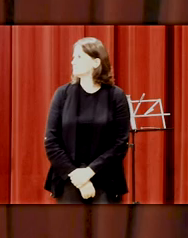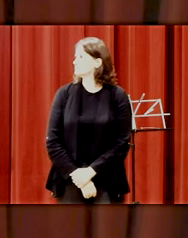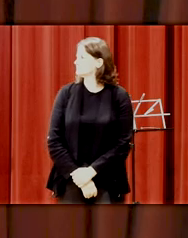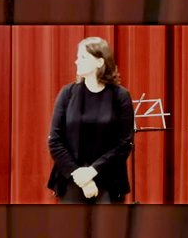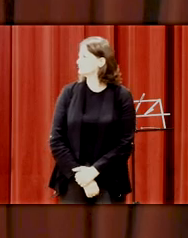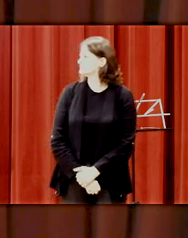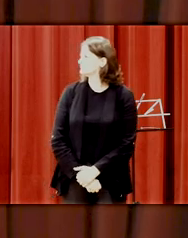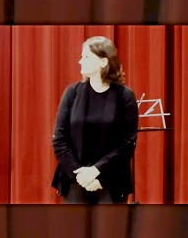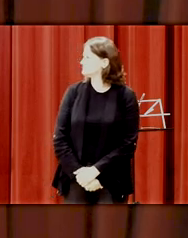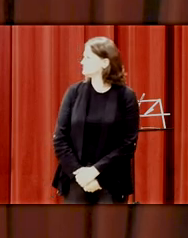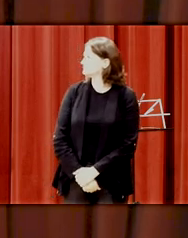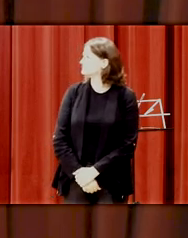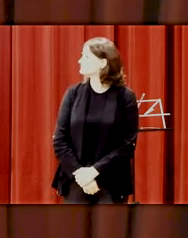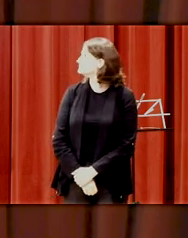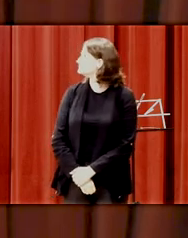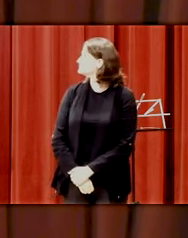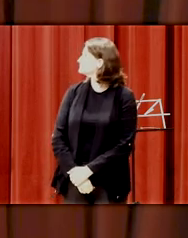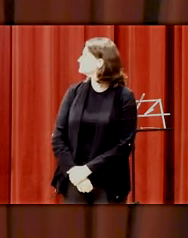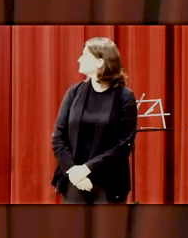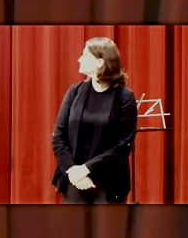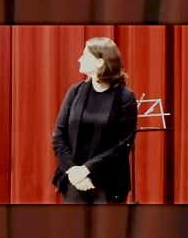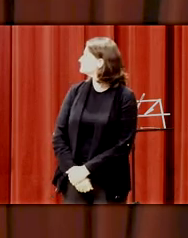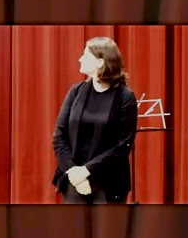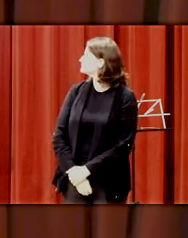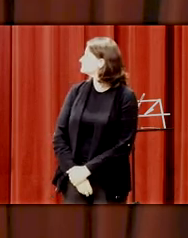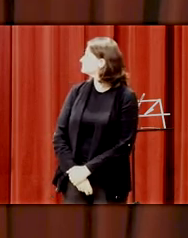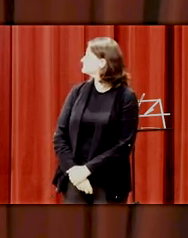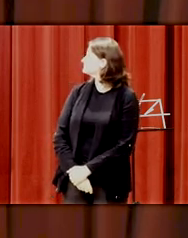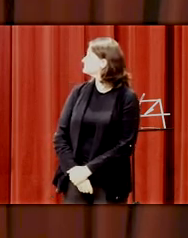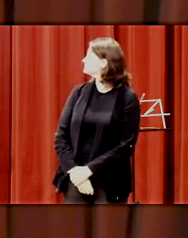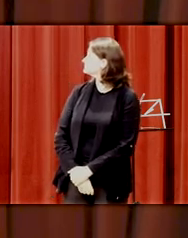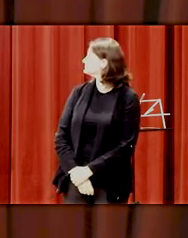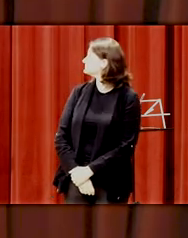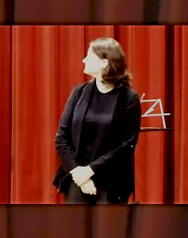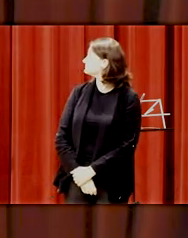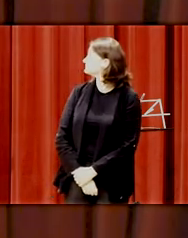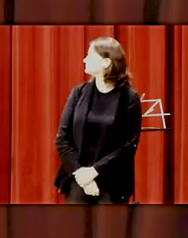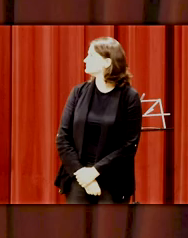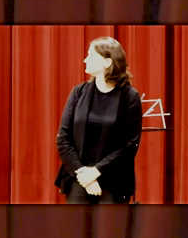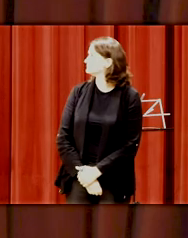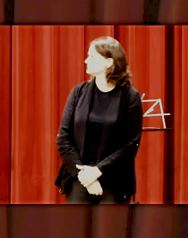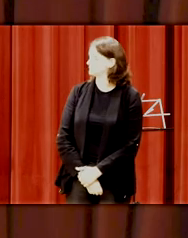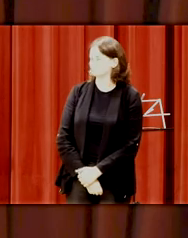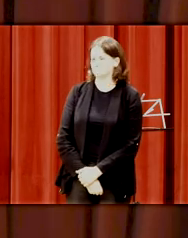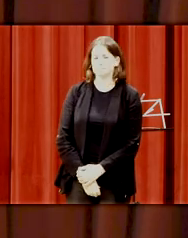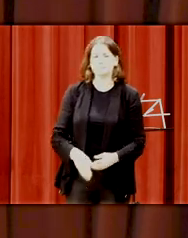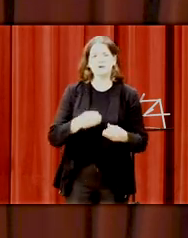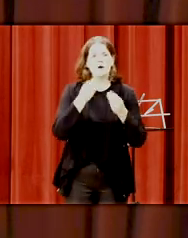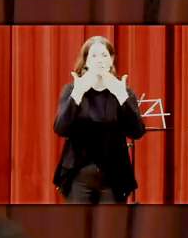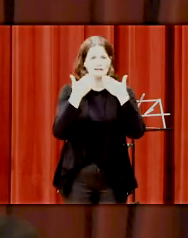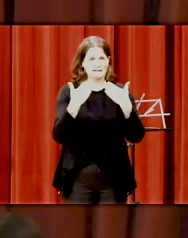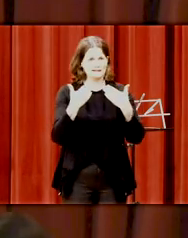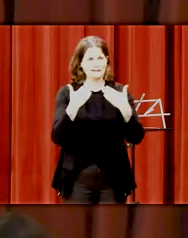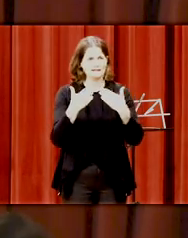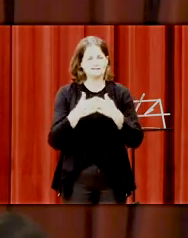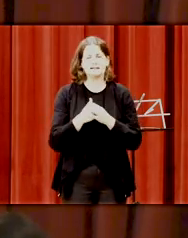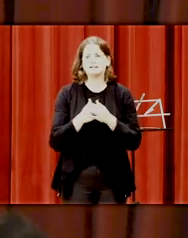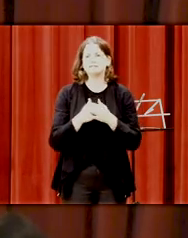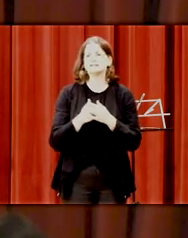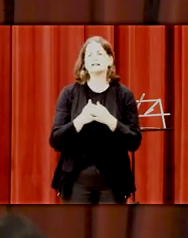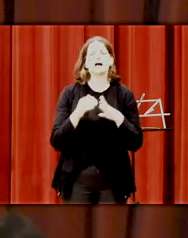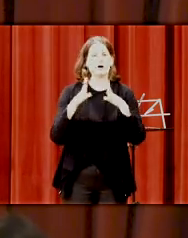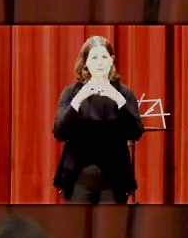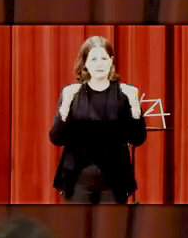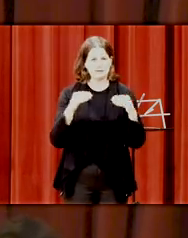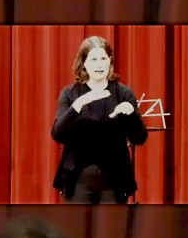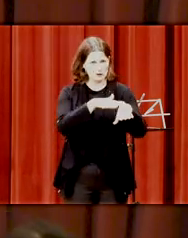Bueno, moltes gràcies a la universitat per convidar-me. Jo sóc exalumna, bueno, increïble la evolució que heu tingut. Jo